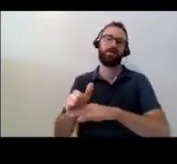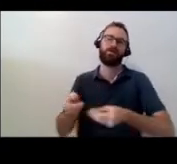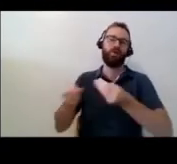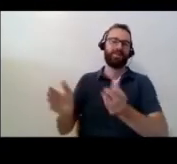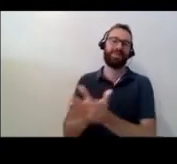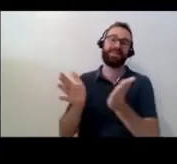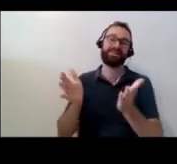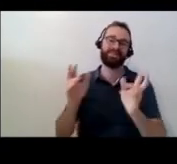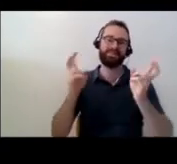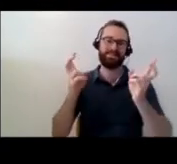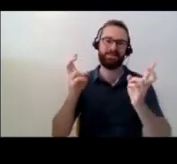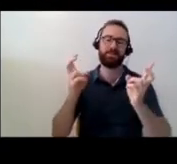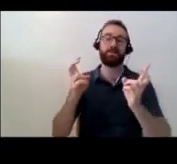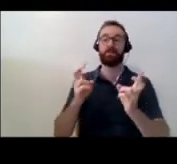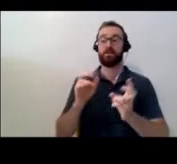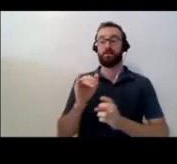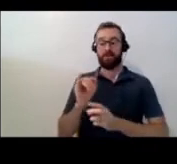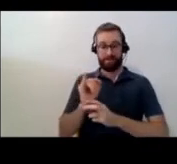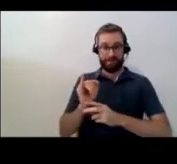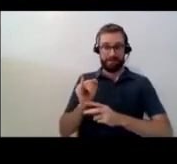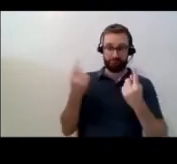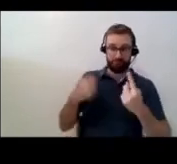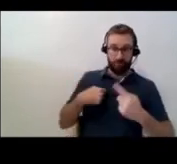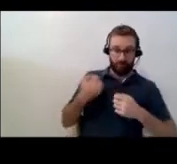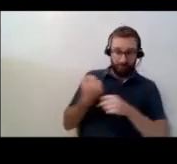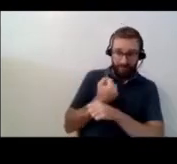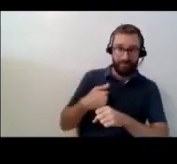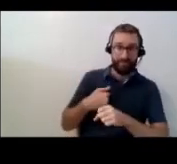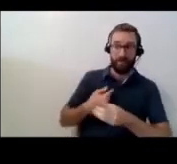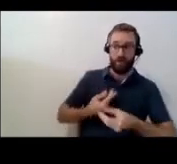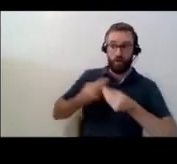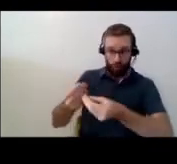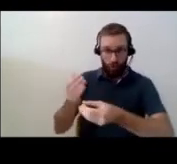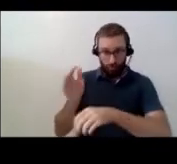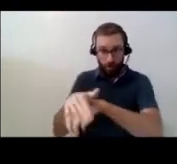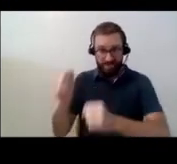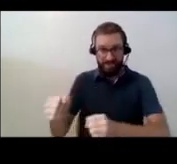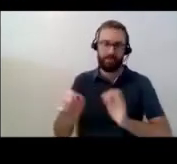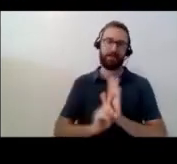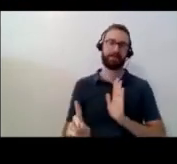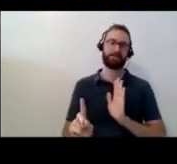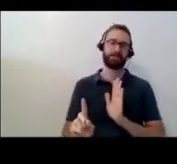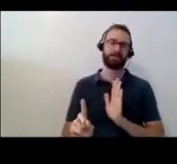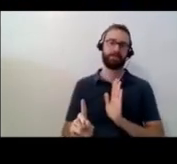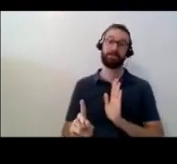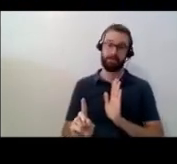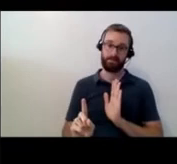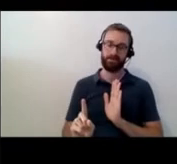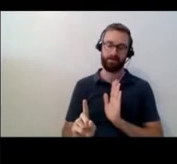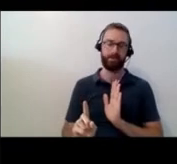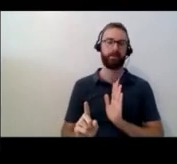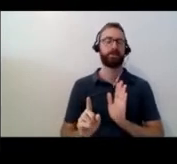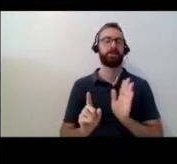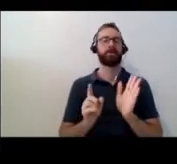tout traitement qui causerait la mort d'un animal est interdit. Donc, ce qui est intéressant ici, c'est qu'on voit à l'œuvre au sein